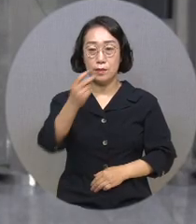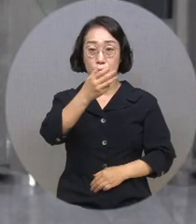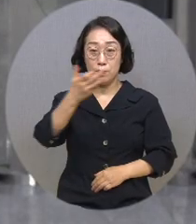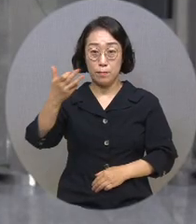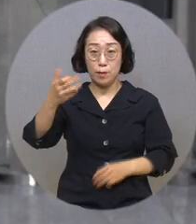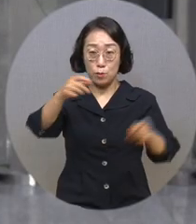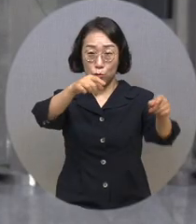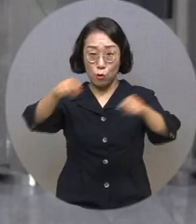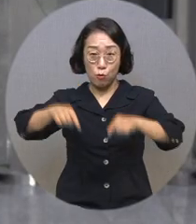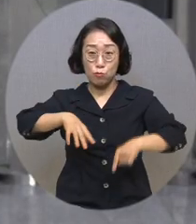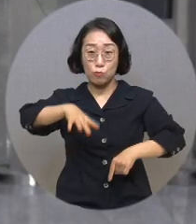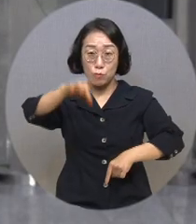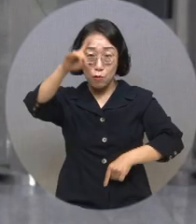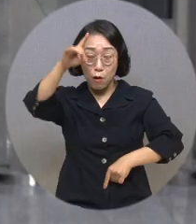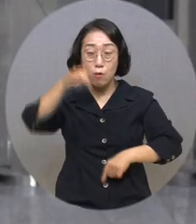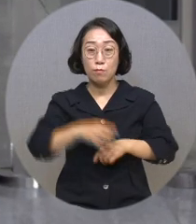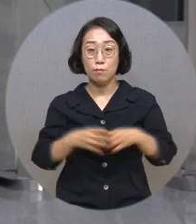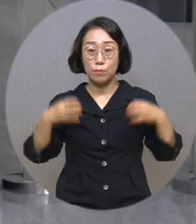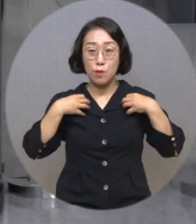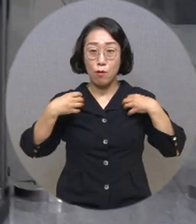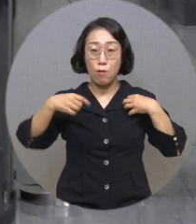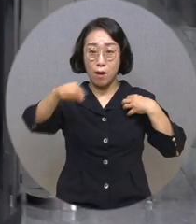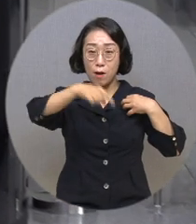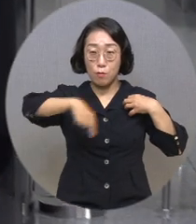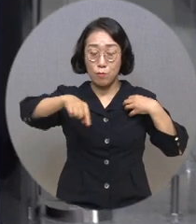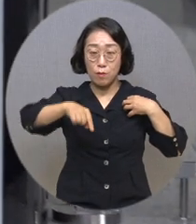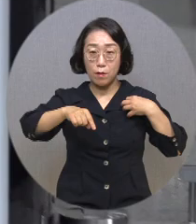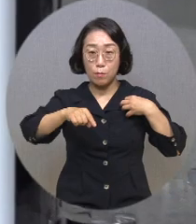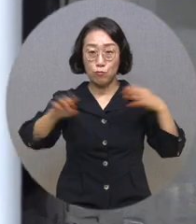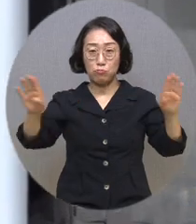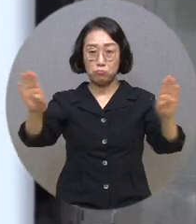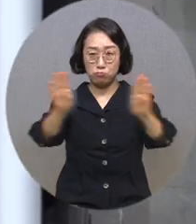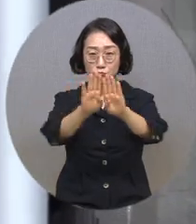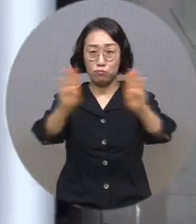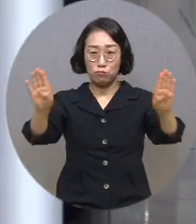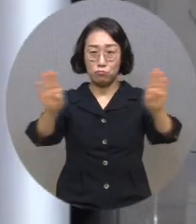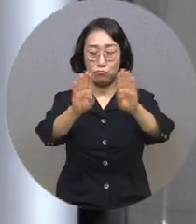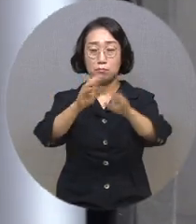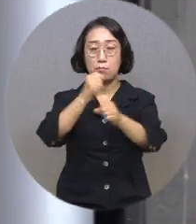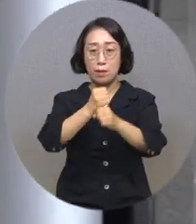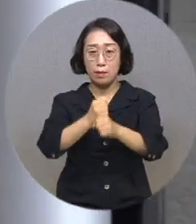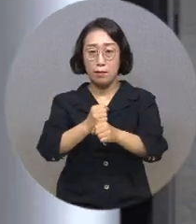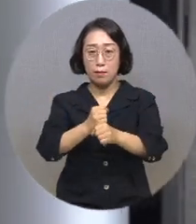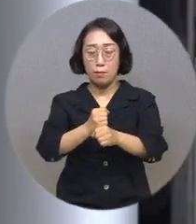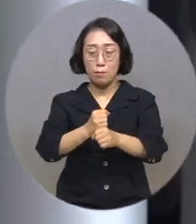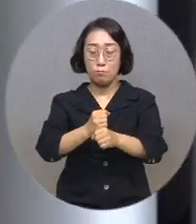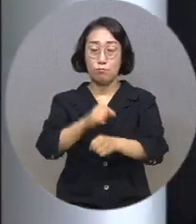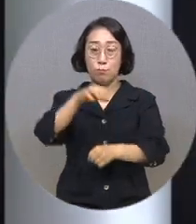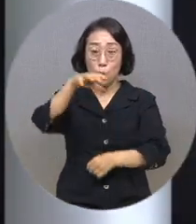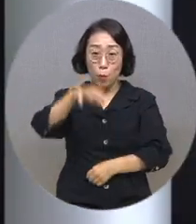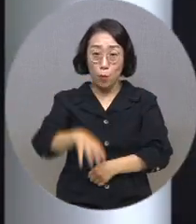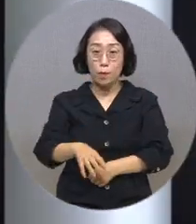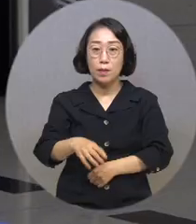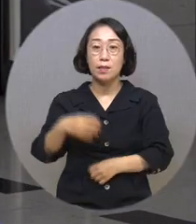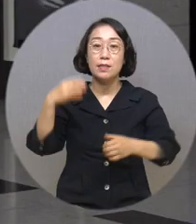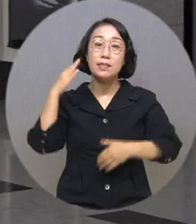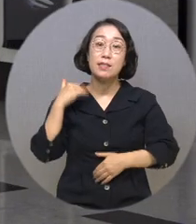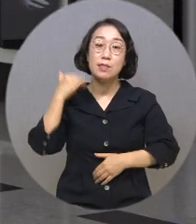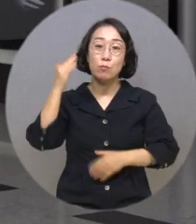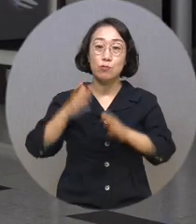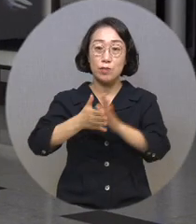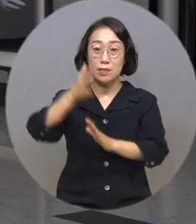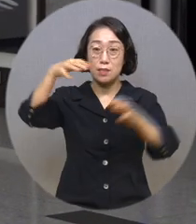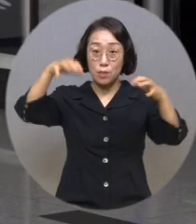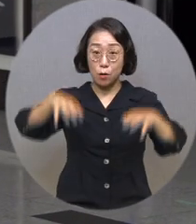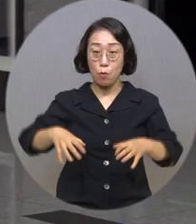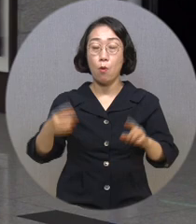2018년 전국 기초자치단체 최초 출입통제 시스템 설치로 화제가 되었던 의정부시청 로비입니다. 이제